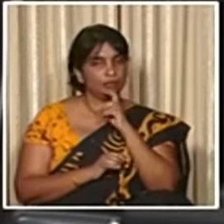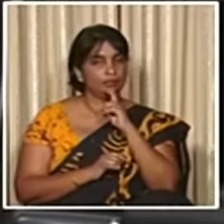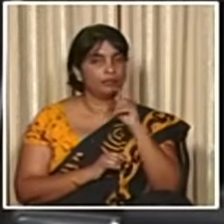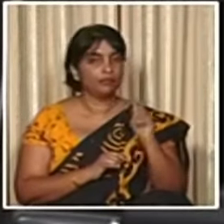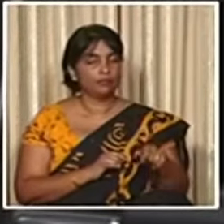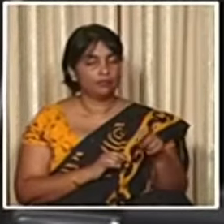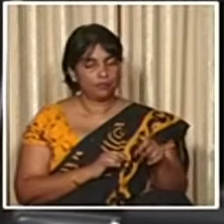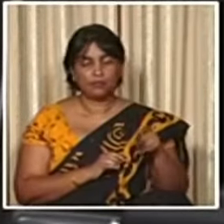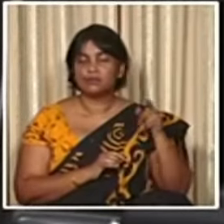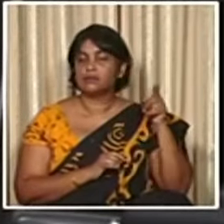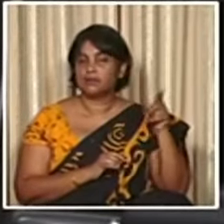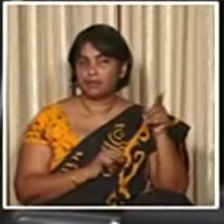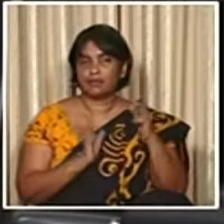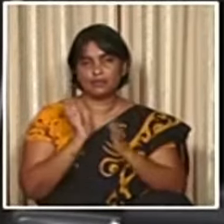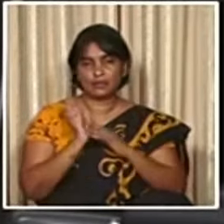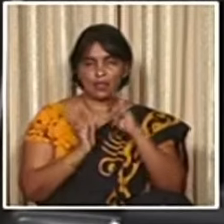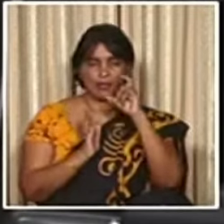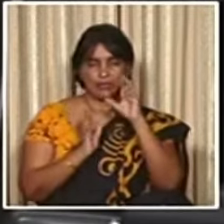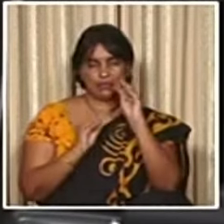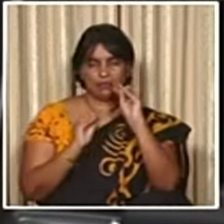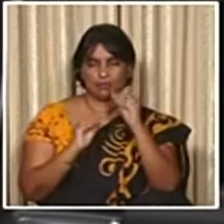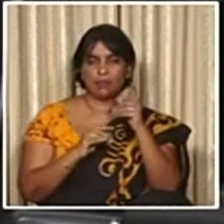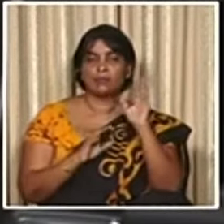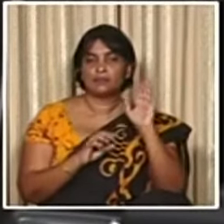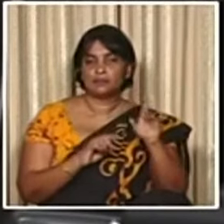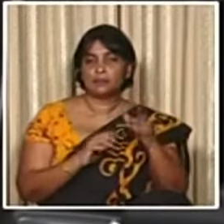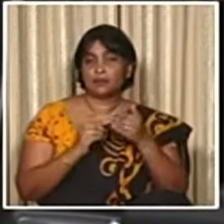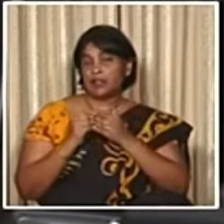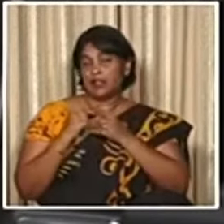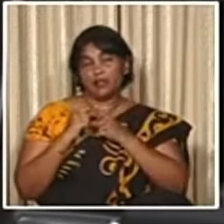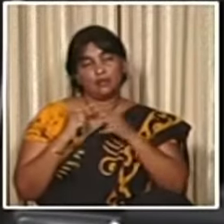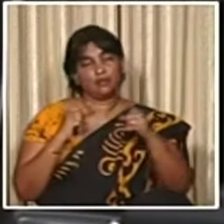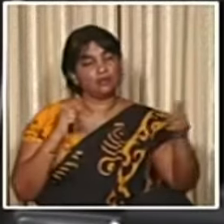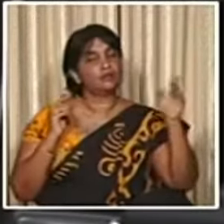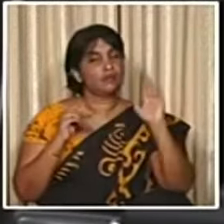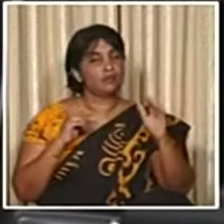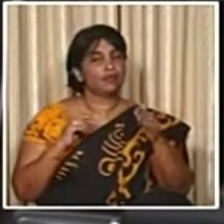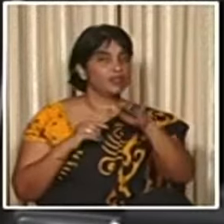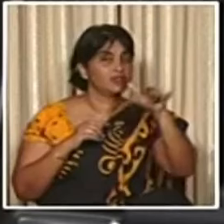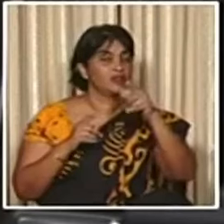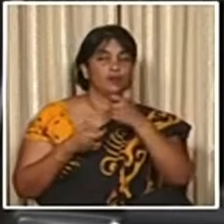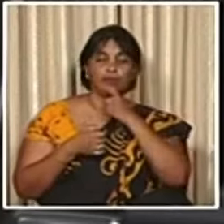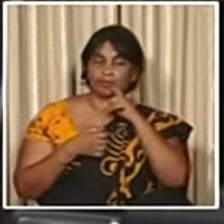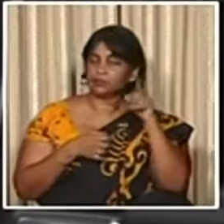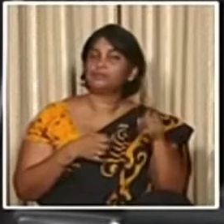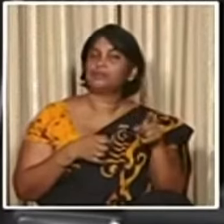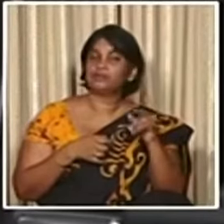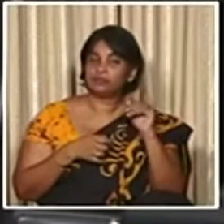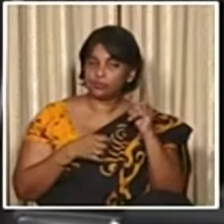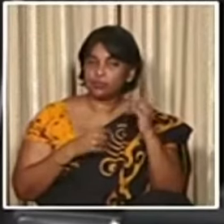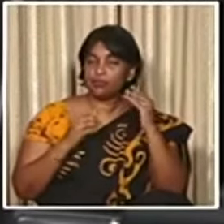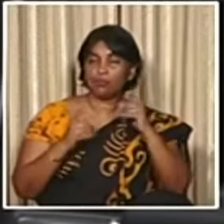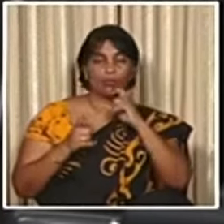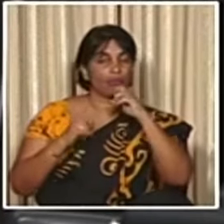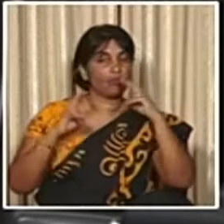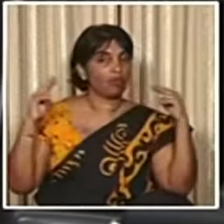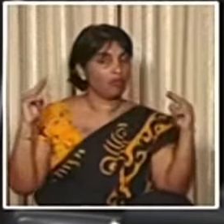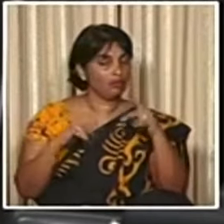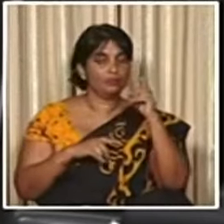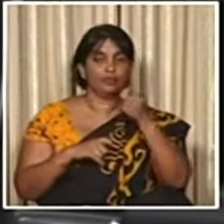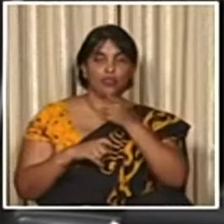මහේස්ත්‍රාත් අධිකරණවල නම් එච්චරම නැහැ. නමුත් ඔය දීර්ඝ වශයෙන් ඇදෙන සිවිල් නඩු වගේ ඒවයි සමහරලාට ඉහළ